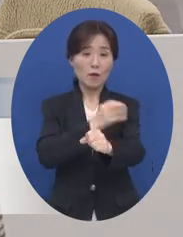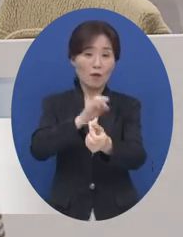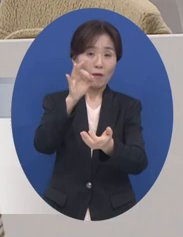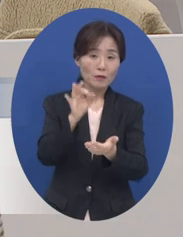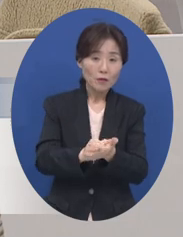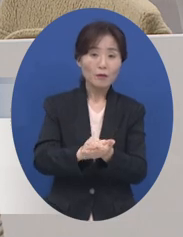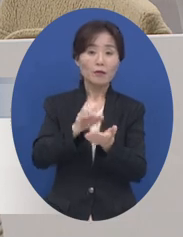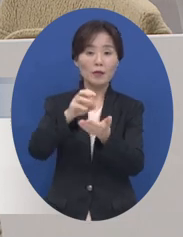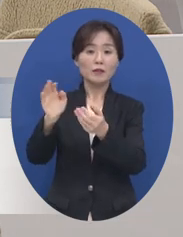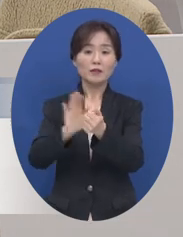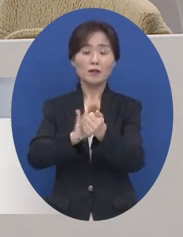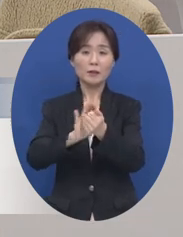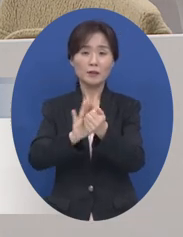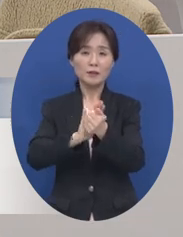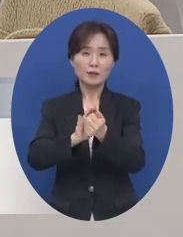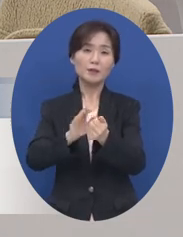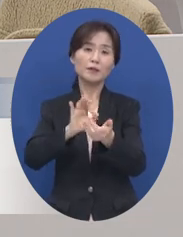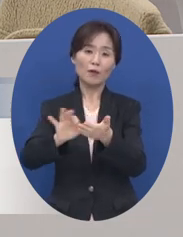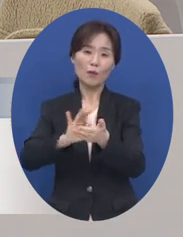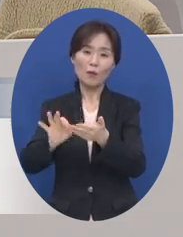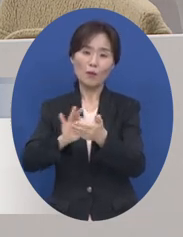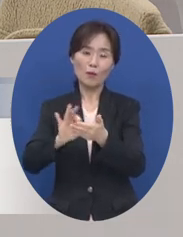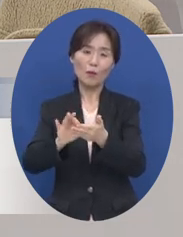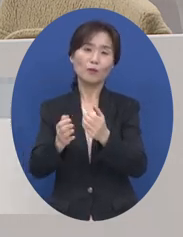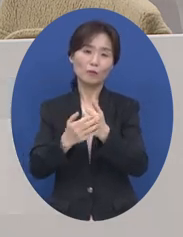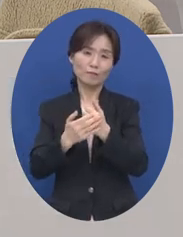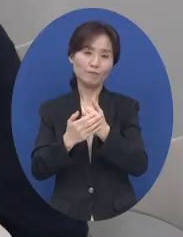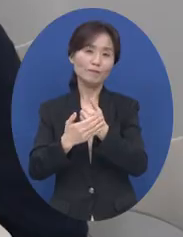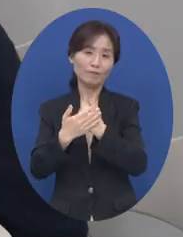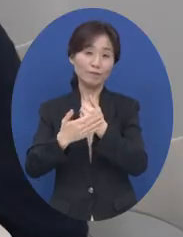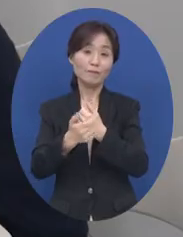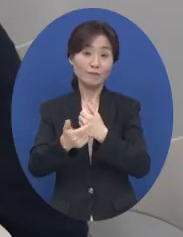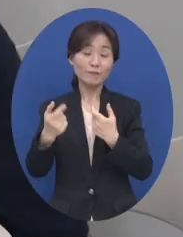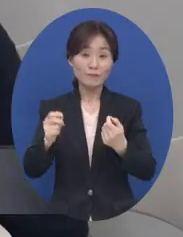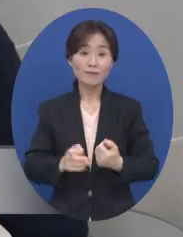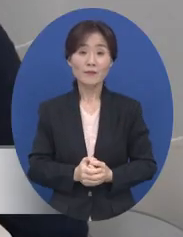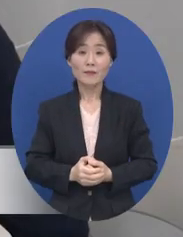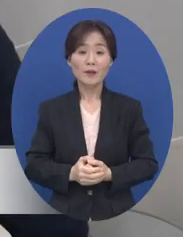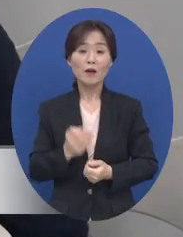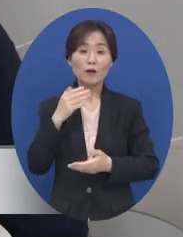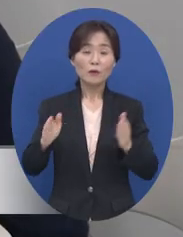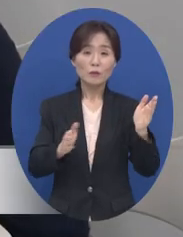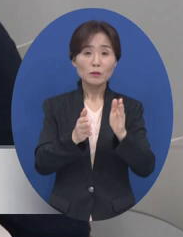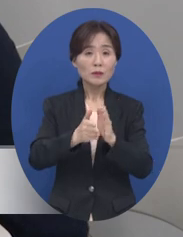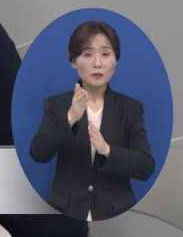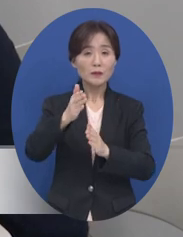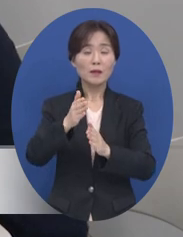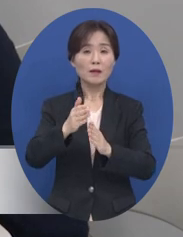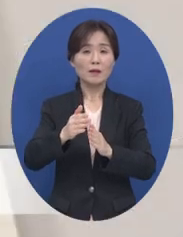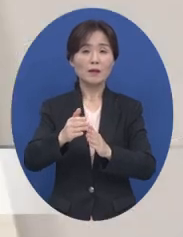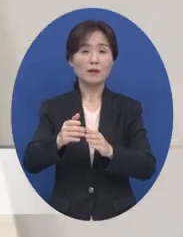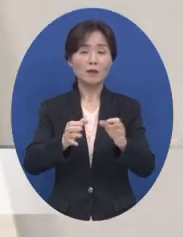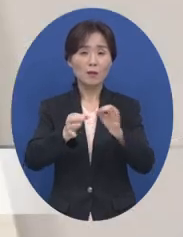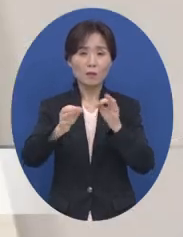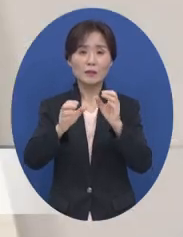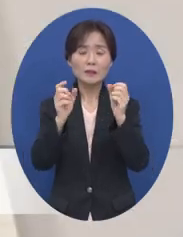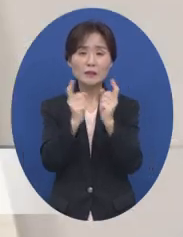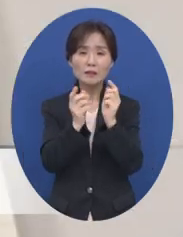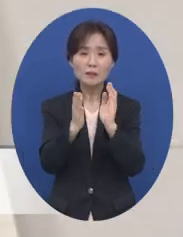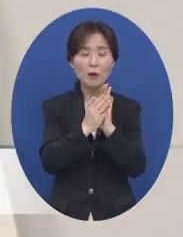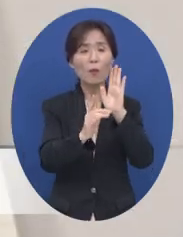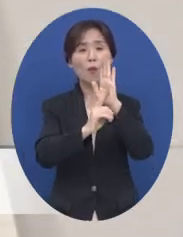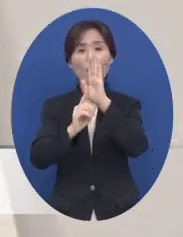이 배달 서비스를 진출하시는데 많은 도움이 될 거라고 생각하고 있습니다. 경기도와 시가 가맹점을 직접